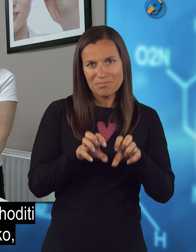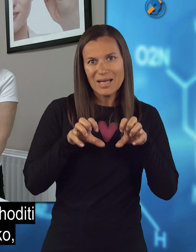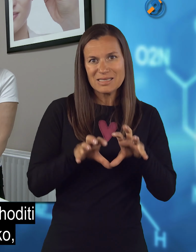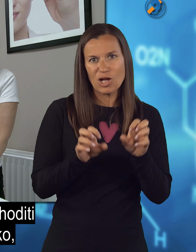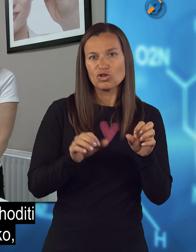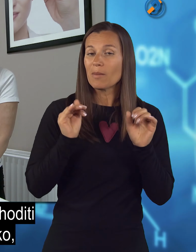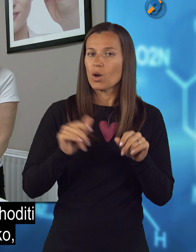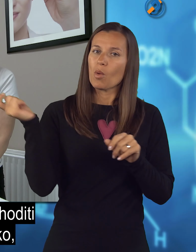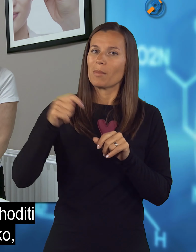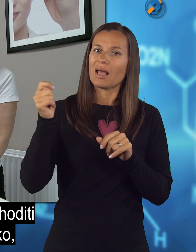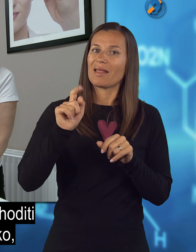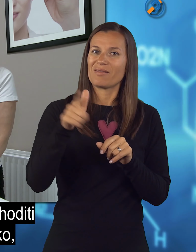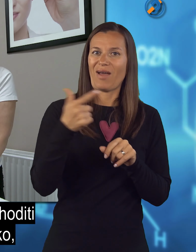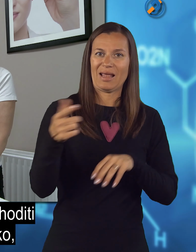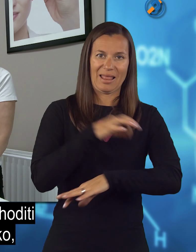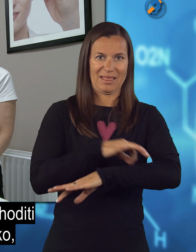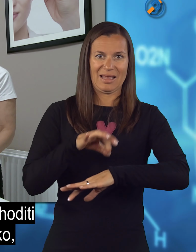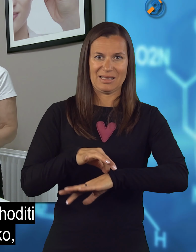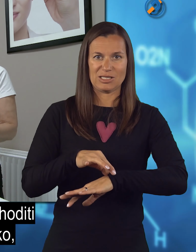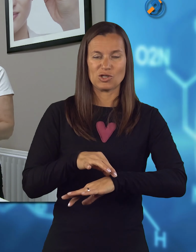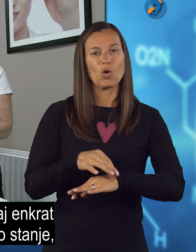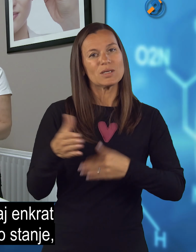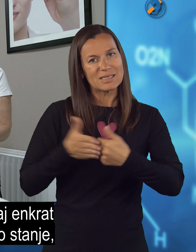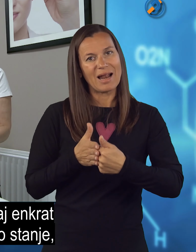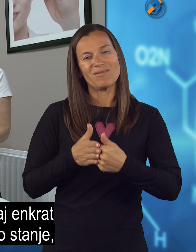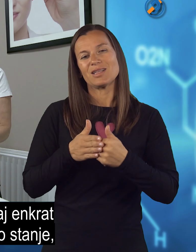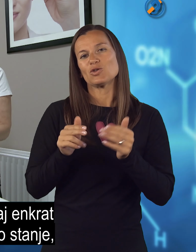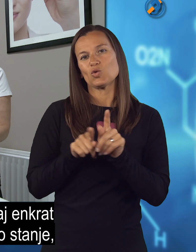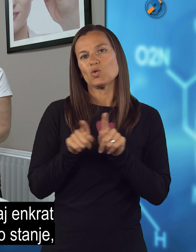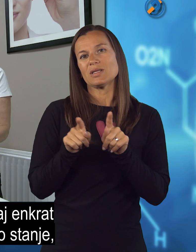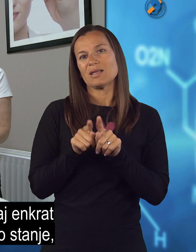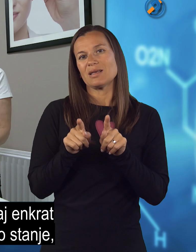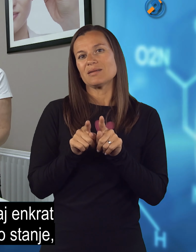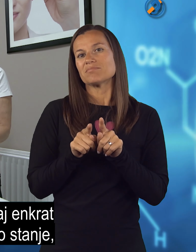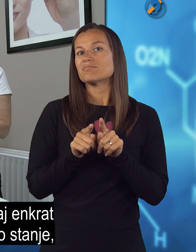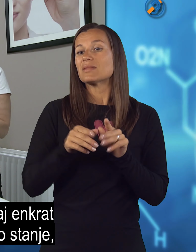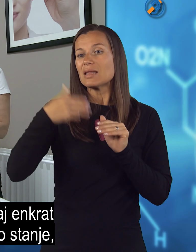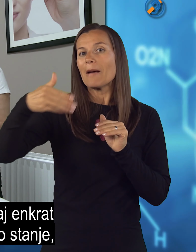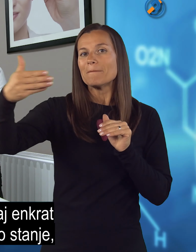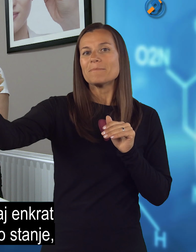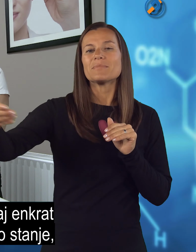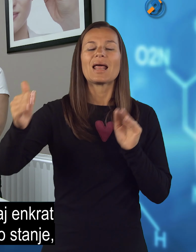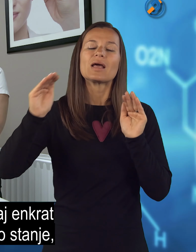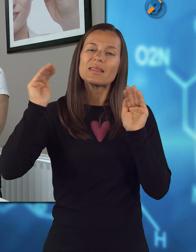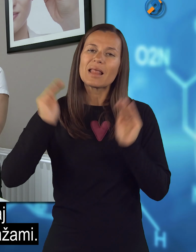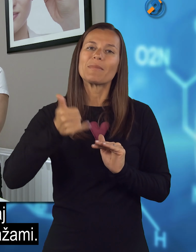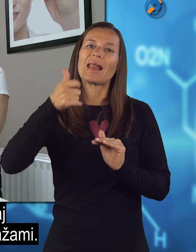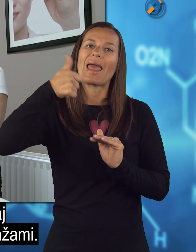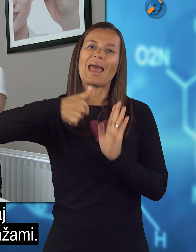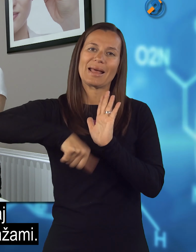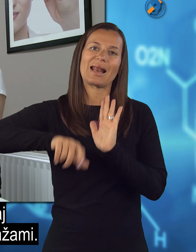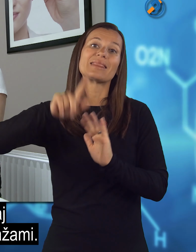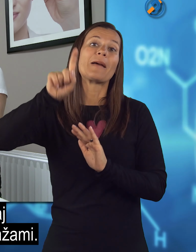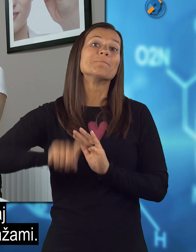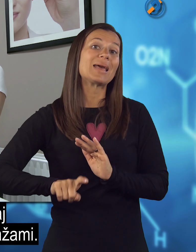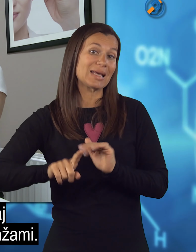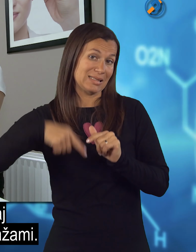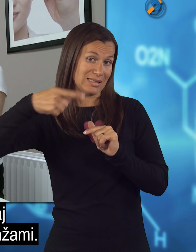katere moramo hoditi 2-krat tedensko, redno vzdrževanje, vsaj enkrat mesečno, da ohranimo to stanje, ki smo